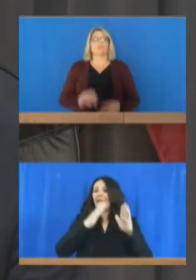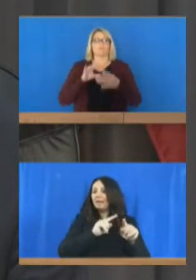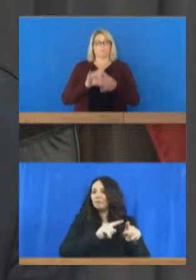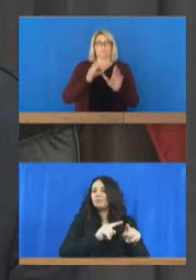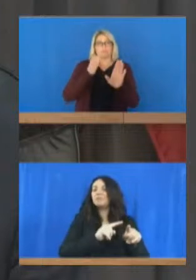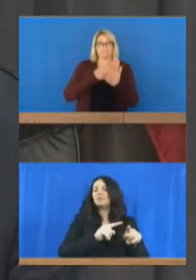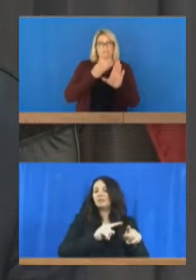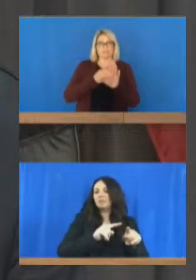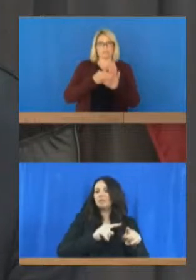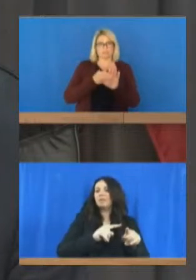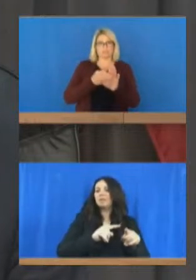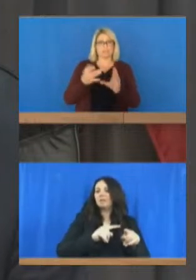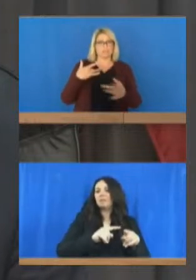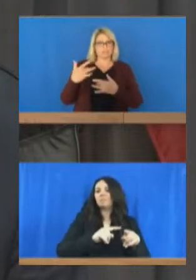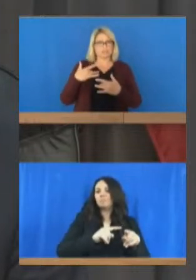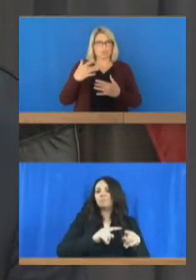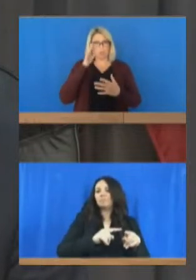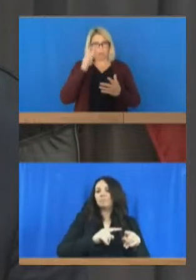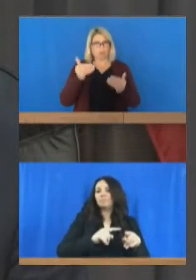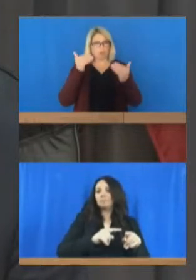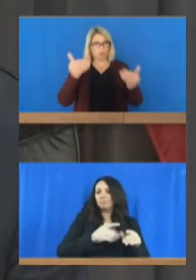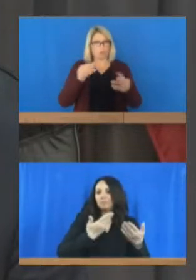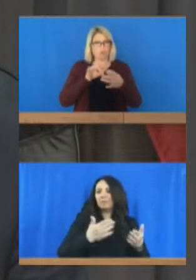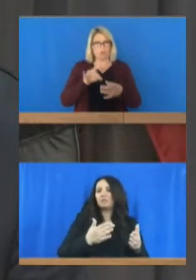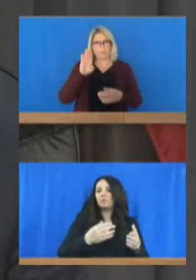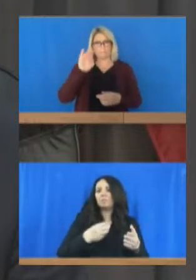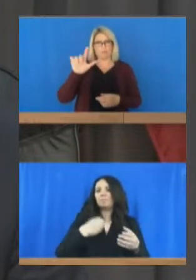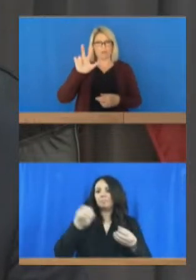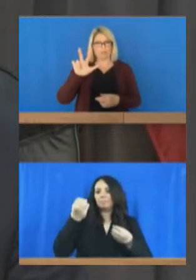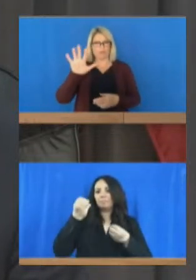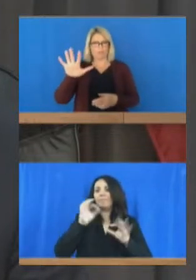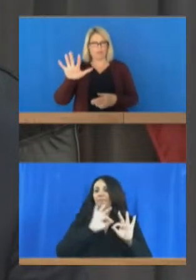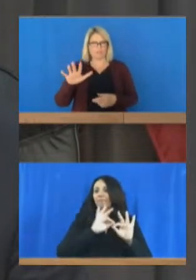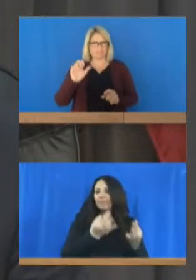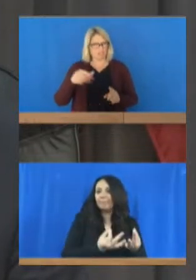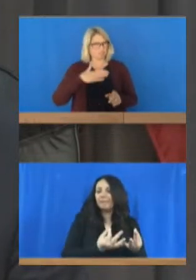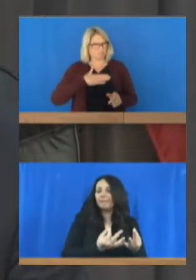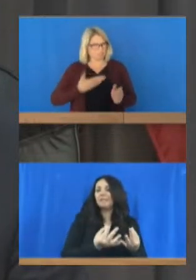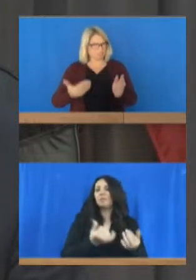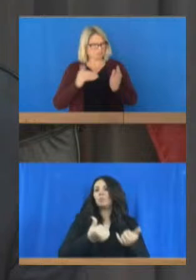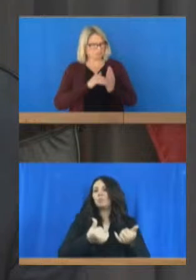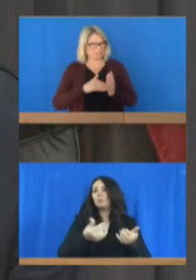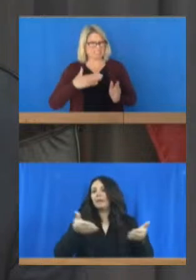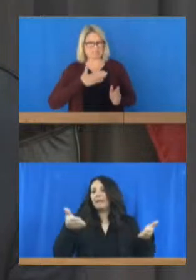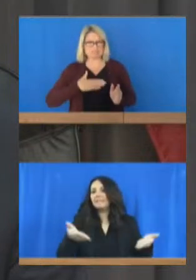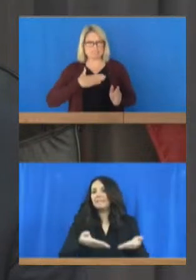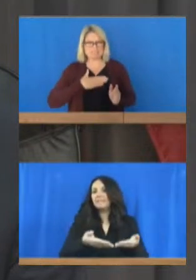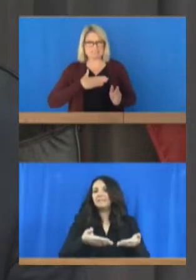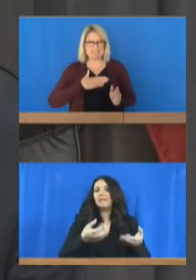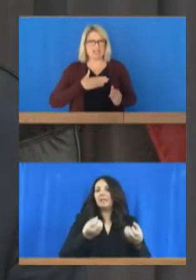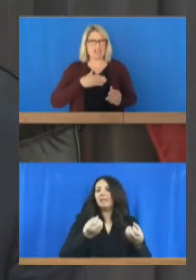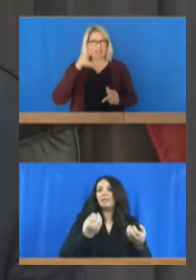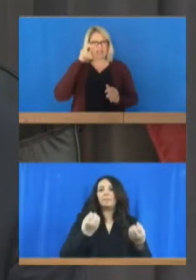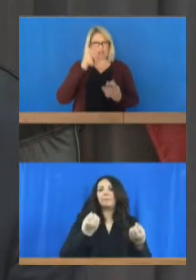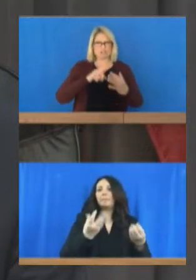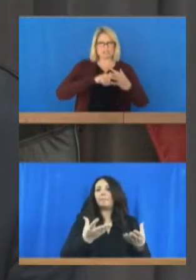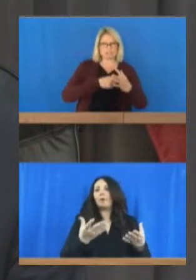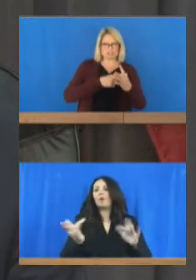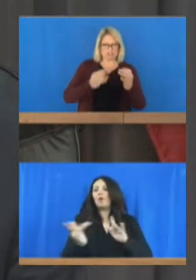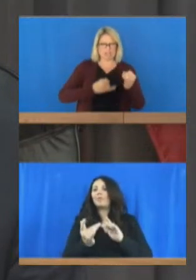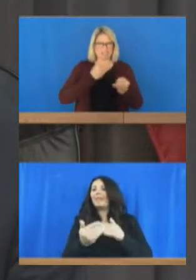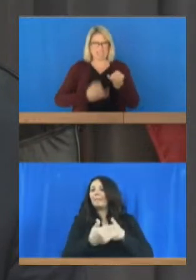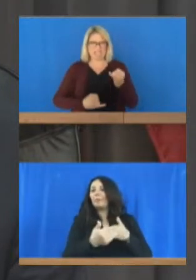l'Assemblée, mais pas en grand. On va aller en avant avec les programmes pour assurer qu'on va former 25 enseignants de